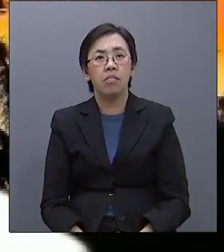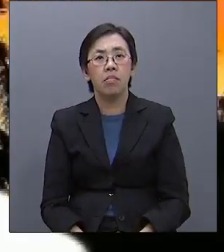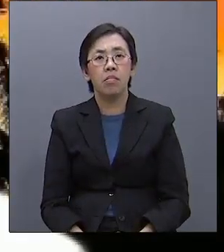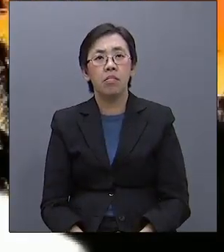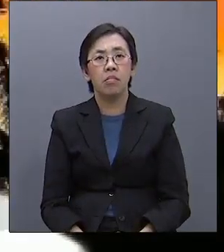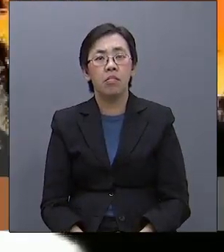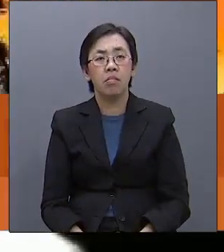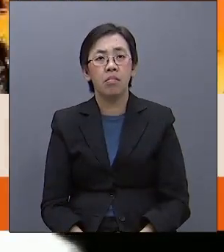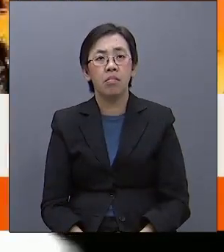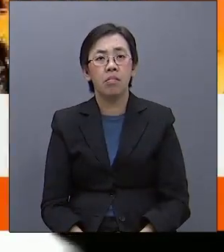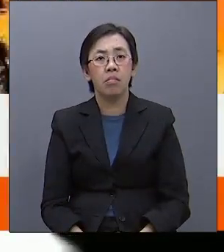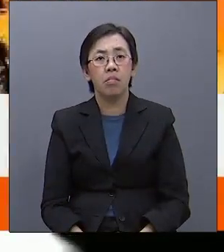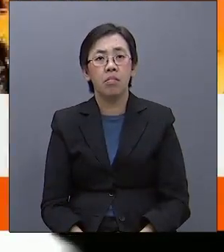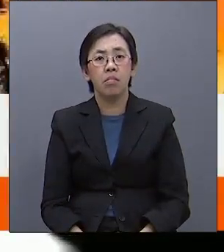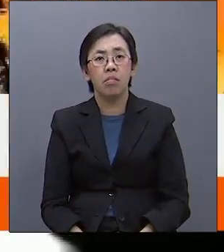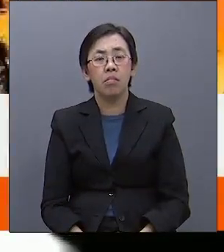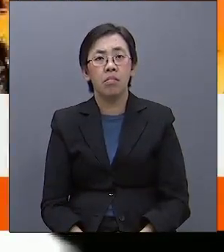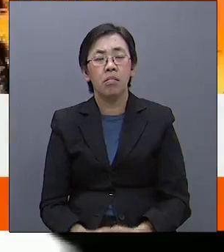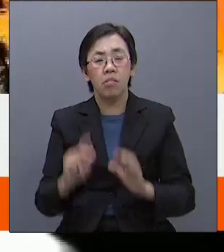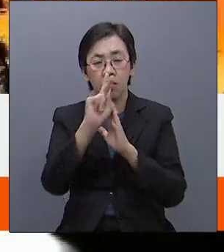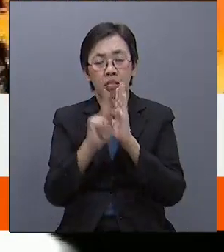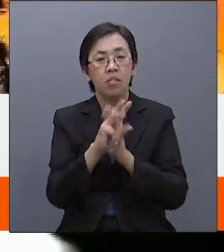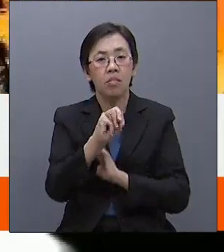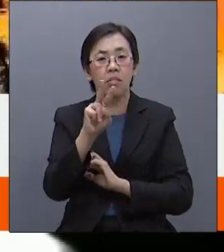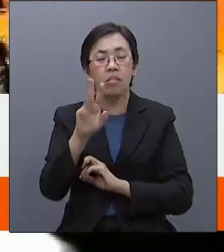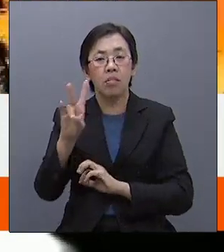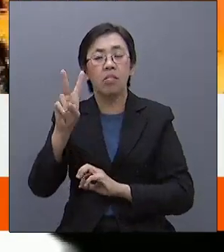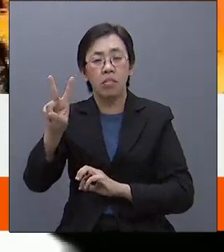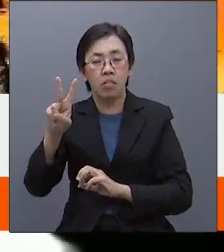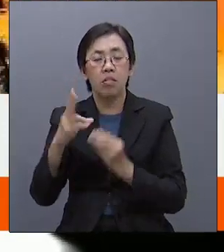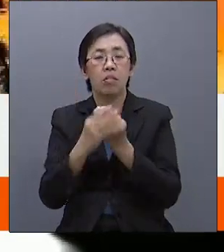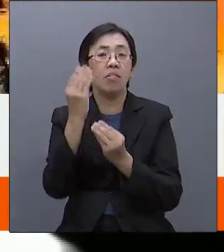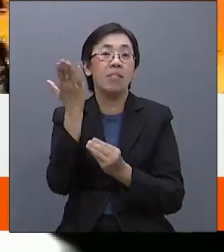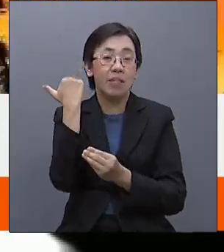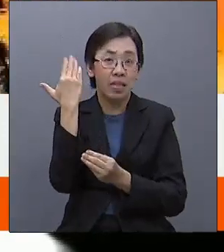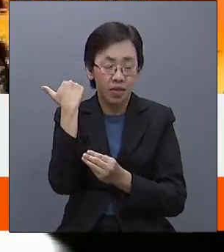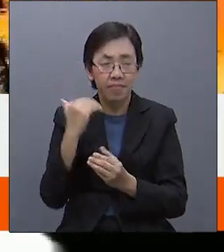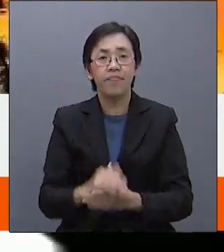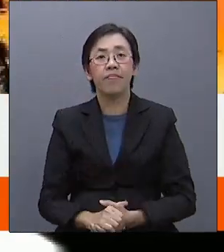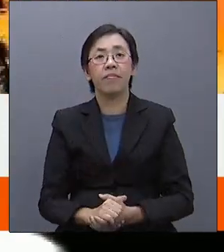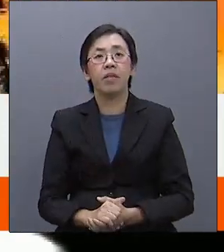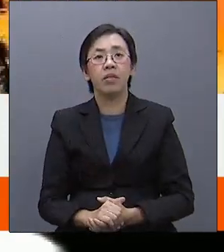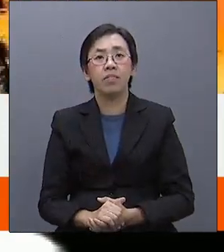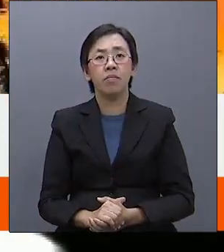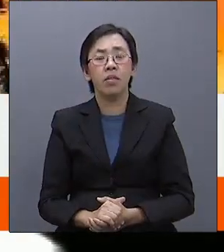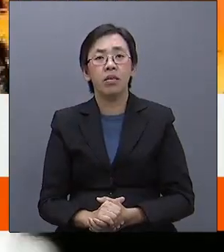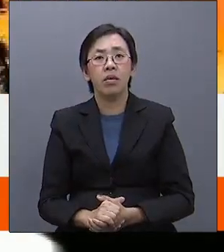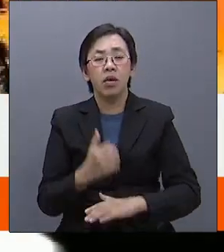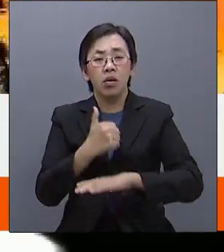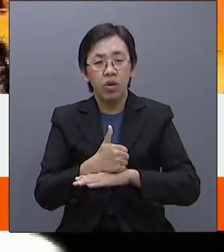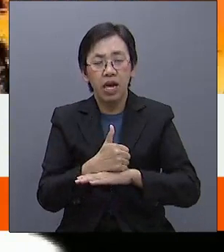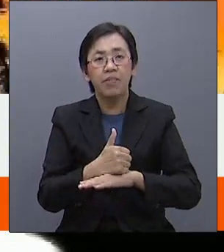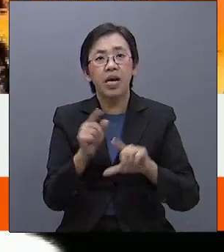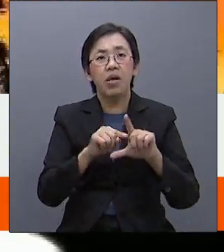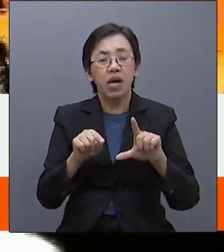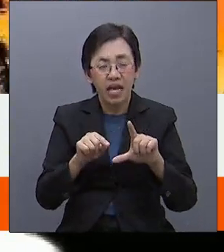การที่ดำเนินการตามมาตรา272เมื่อสัปดาห์ที่แล้วแล้วก็มีเสียงของหัวหน้าพรรคก้าวไกลไ